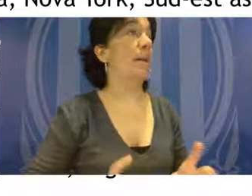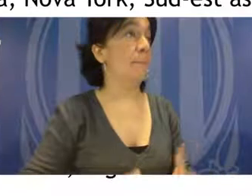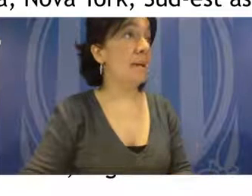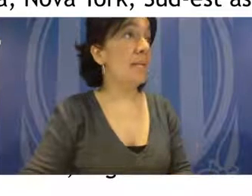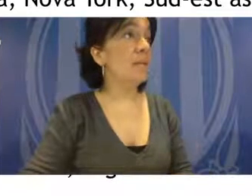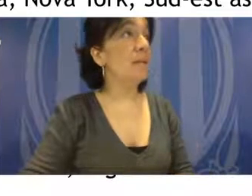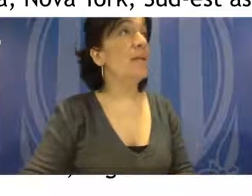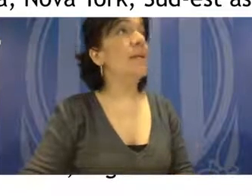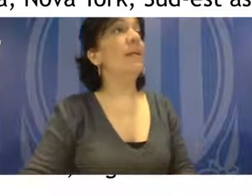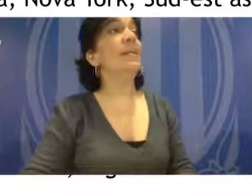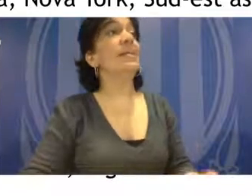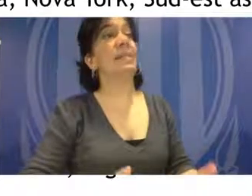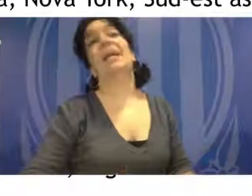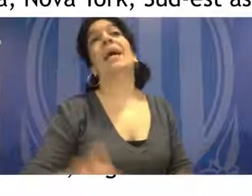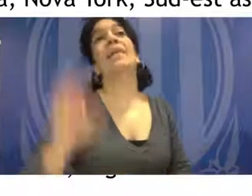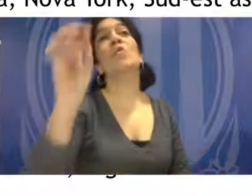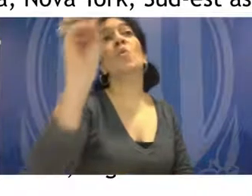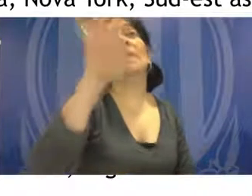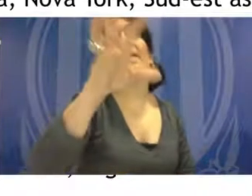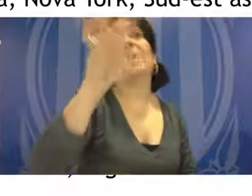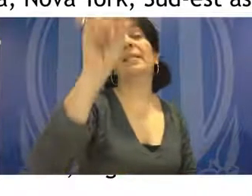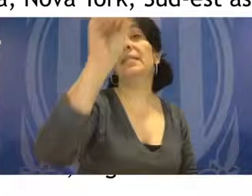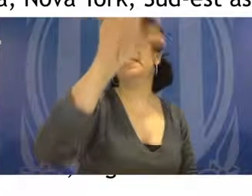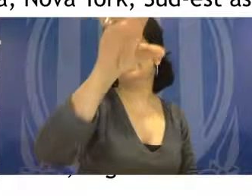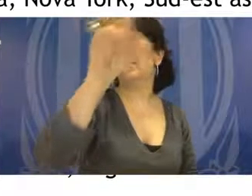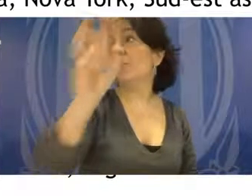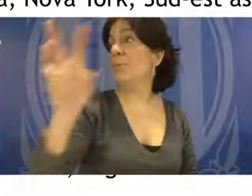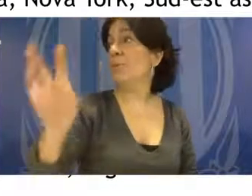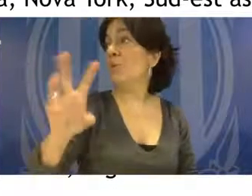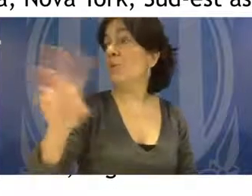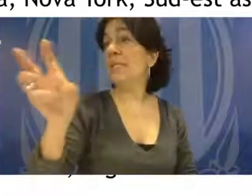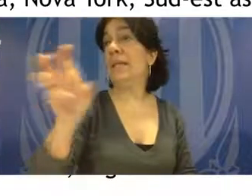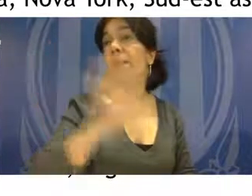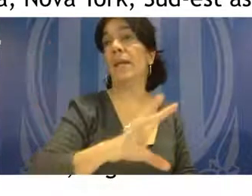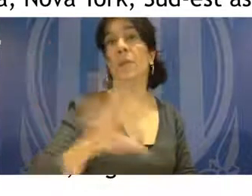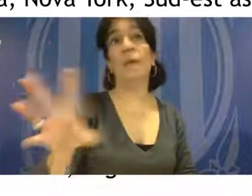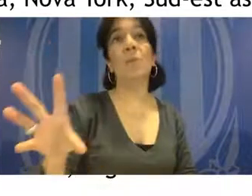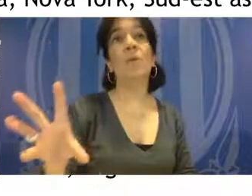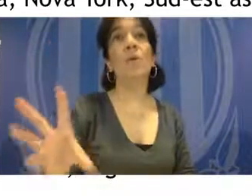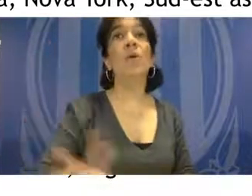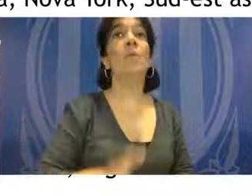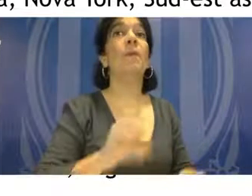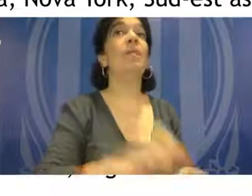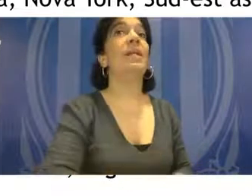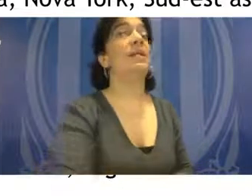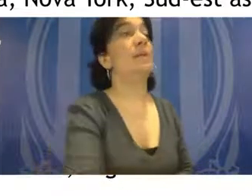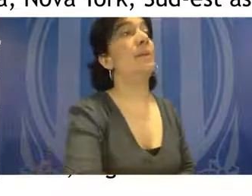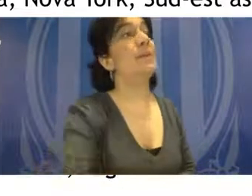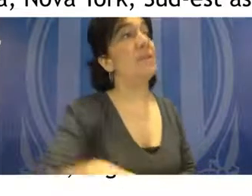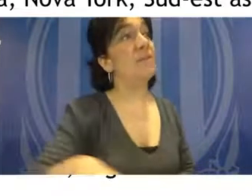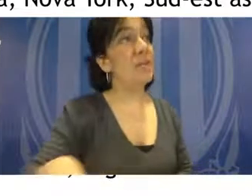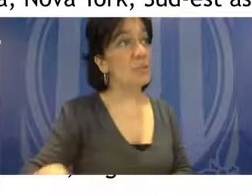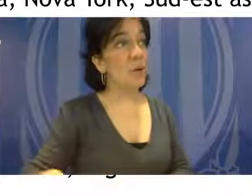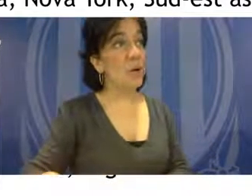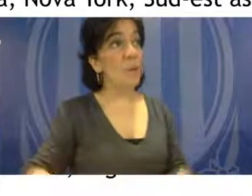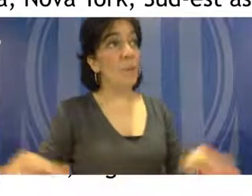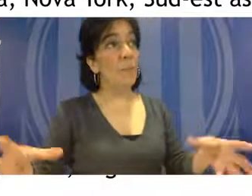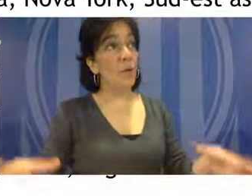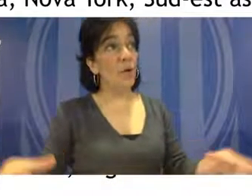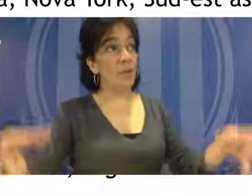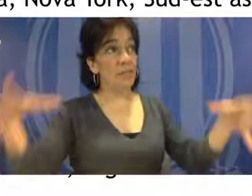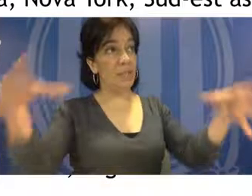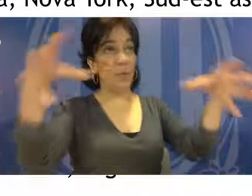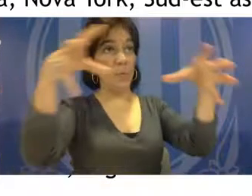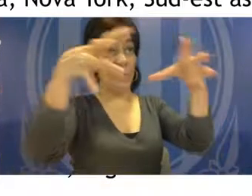Global Brand Page, i és que cadascuna d'aquests centres de promoció turística d'arreu del món va obrir la seva pàgina Facebook,